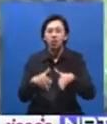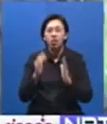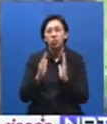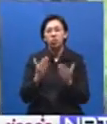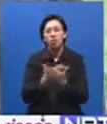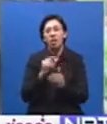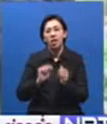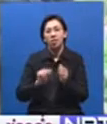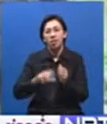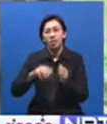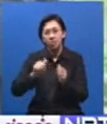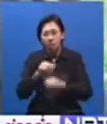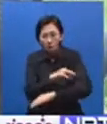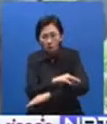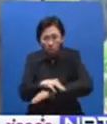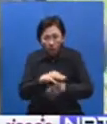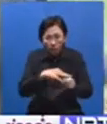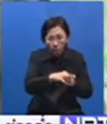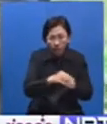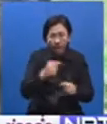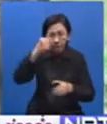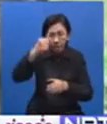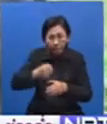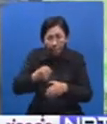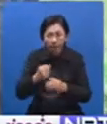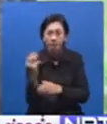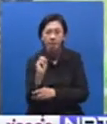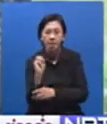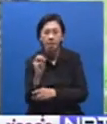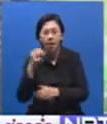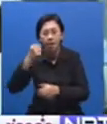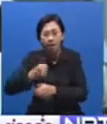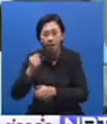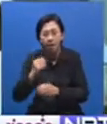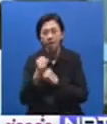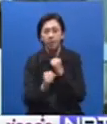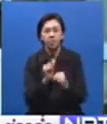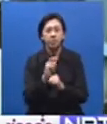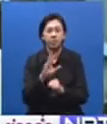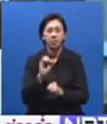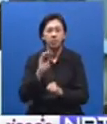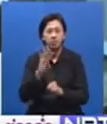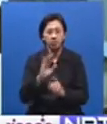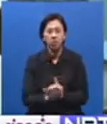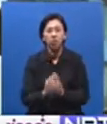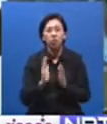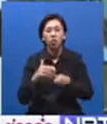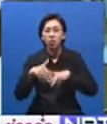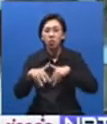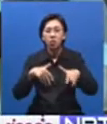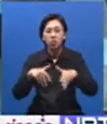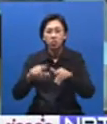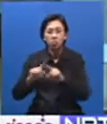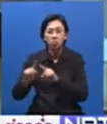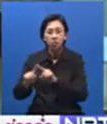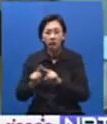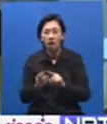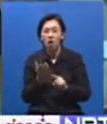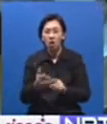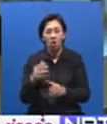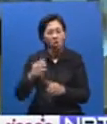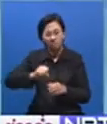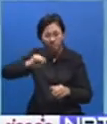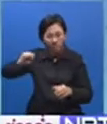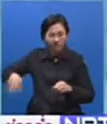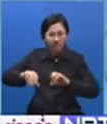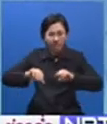เคยไปทำรังวัดและปักหลักเขตแล้วตั้งแต่ปี 2554แต่ว่ากลุ่มบุคคลดังกล่าวได้ทำการถอนหลักเขตทิ้ง